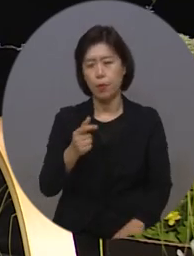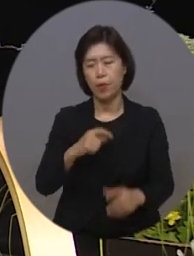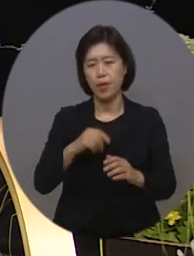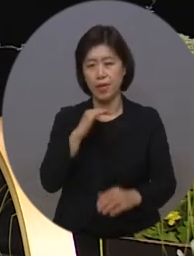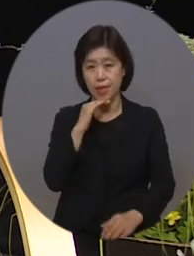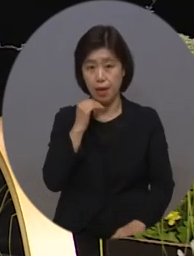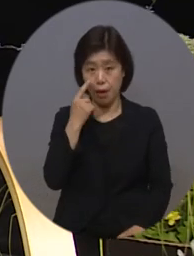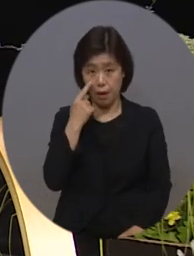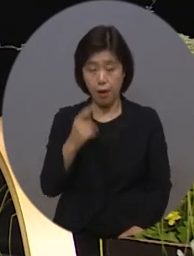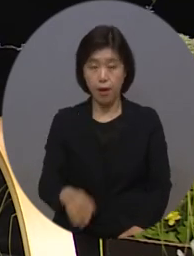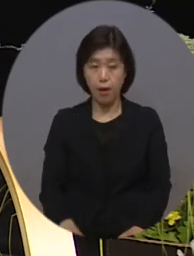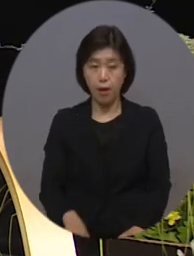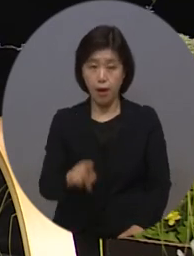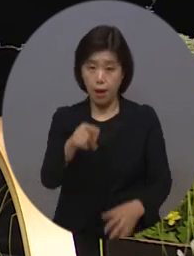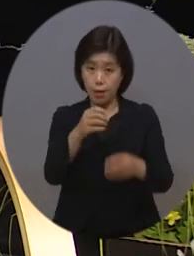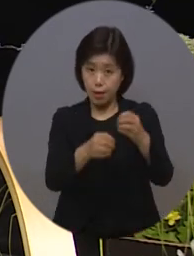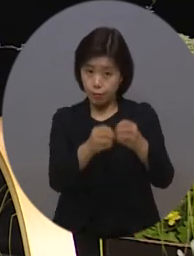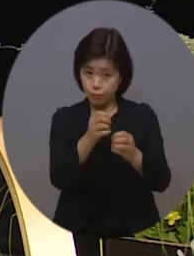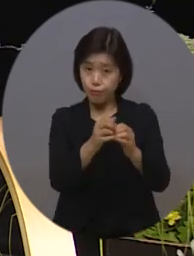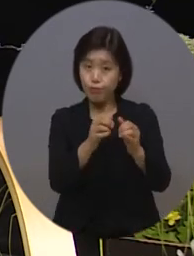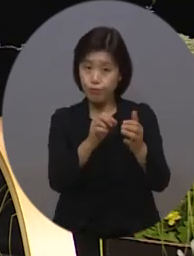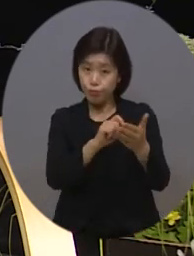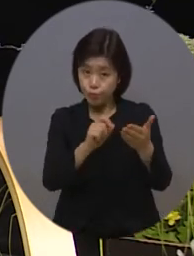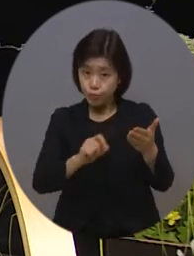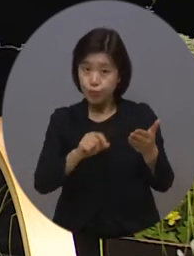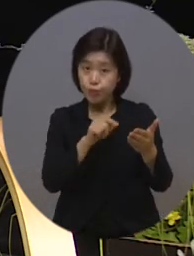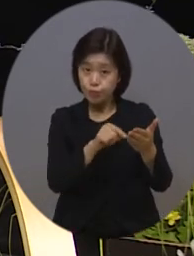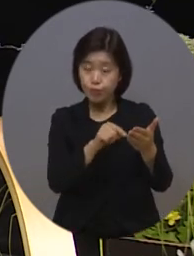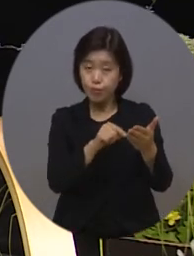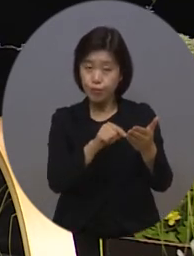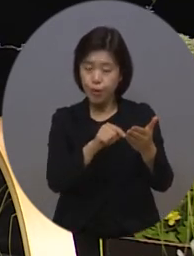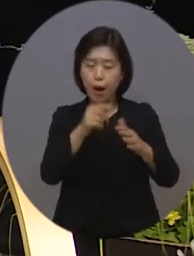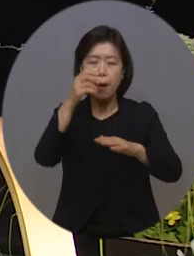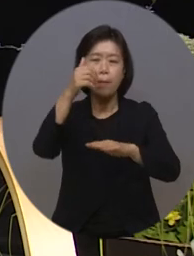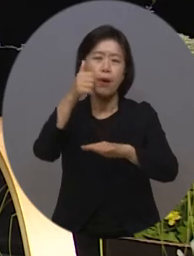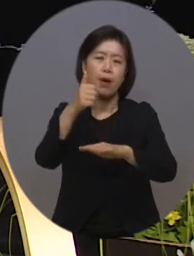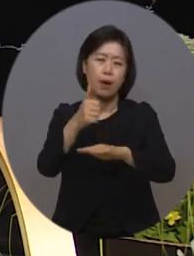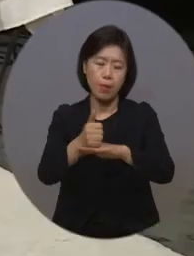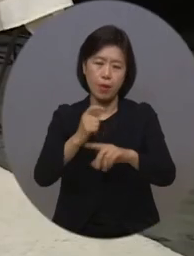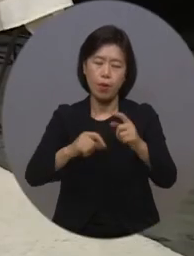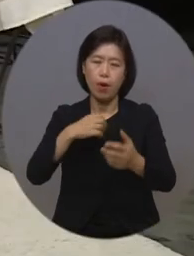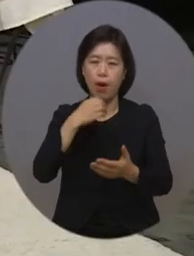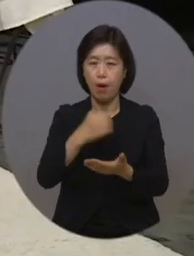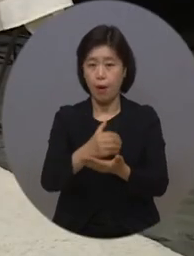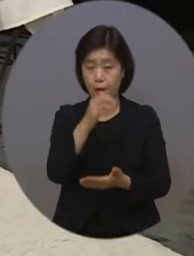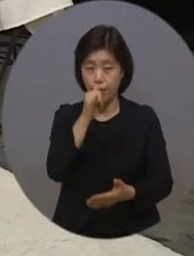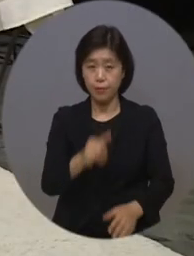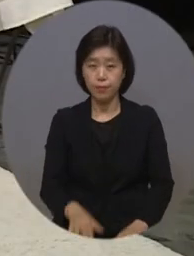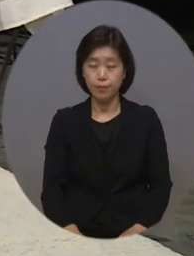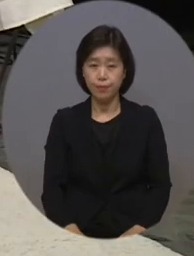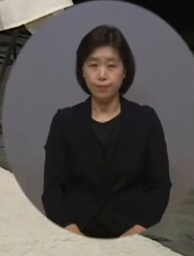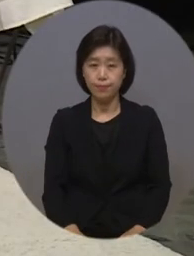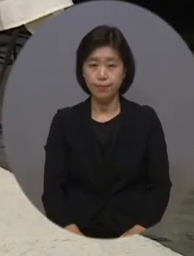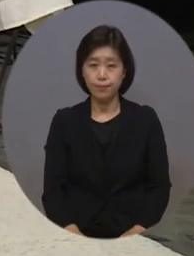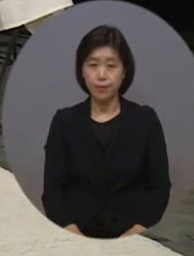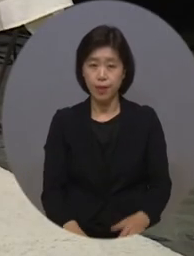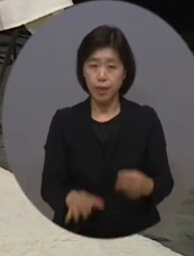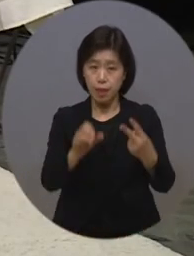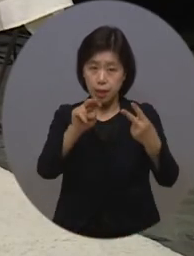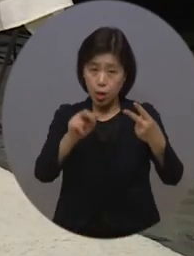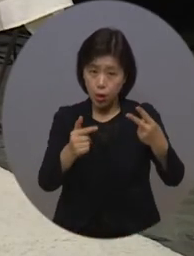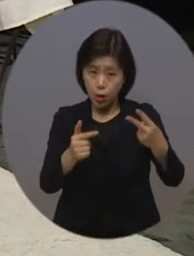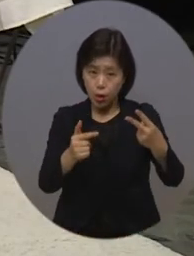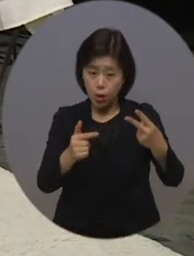이 작품이 독자를 홀리고 울리는 힘은 마지막 연에 있습니다. 이 연을 읽고 3연을 읽으려